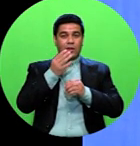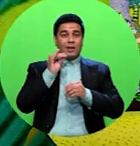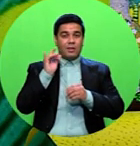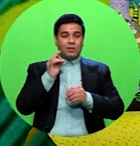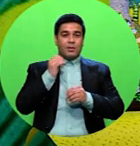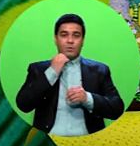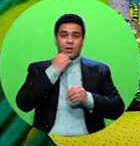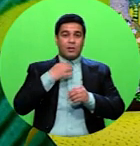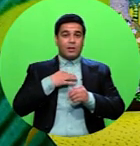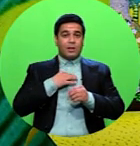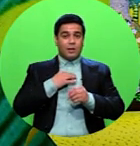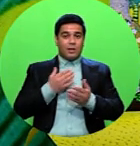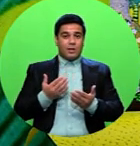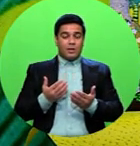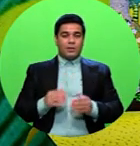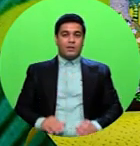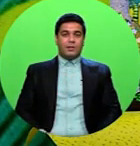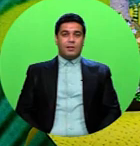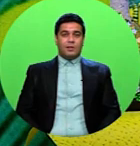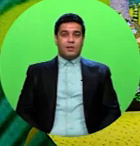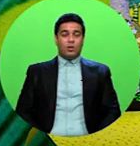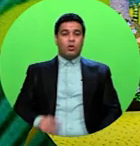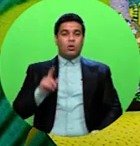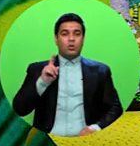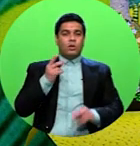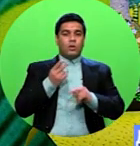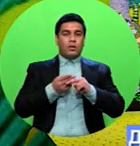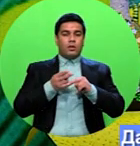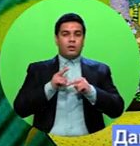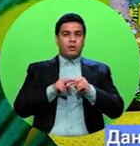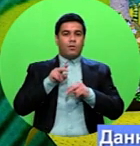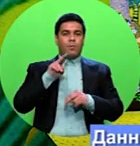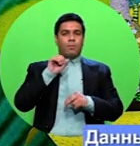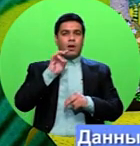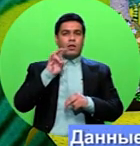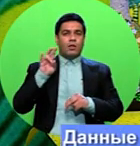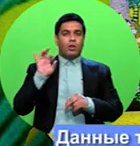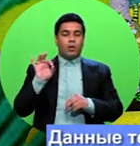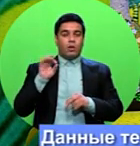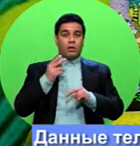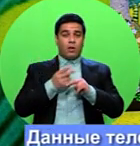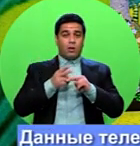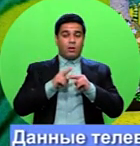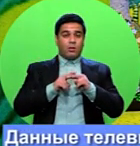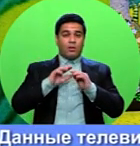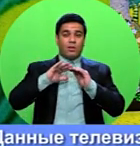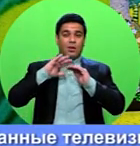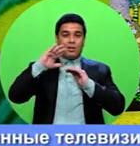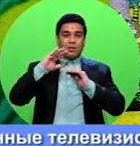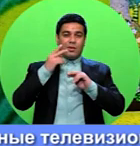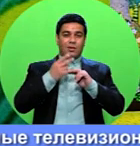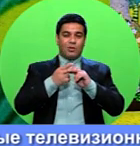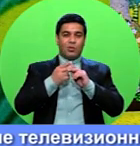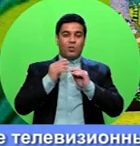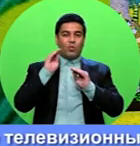ткани», а вернее из лоскутов ткани. Что такое панно? Панно – это настенное